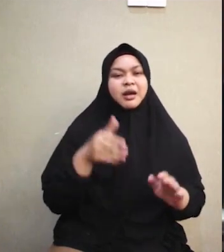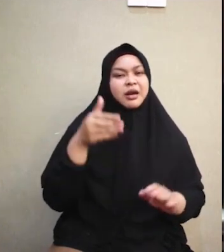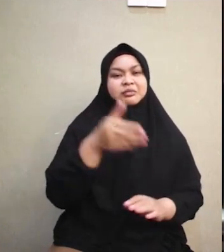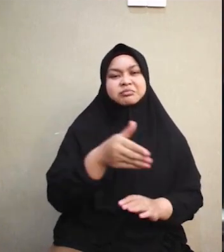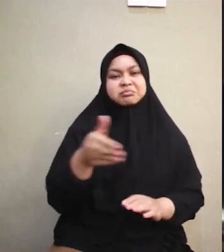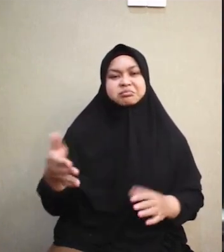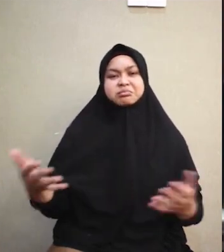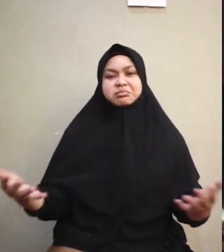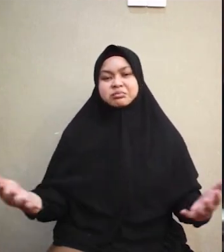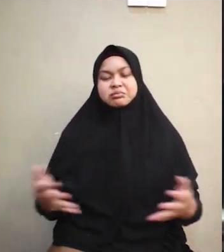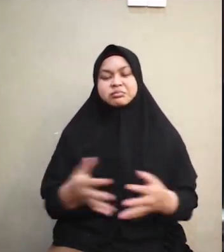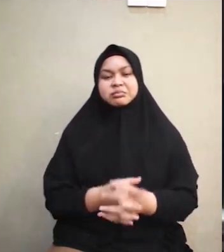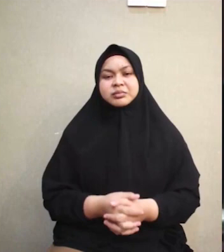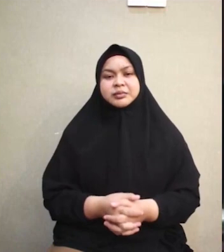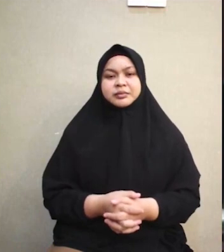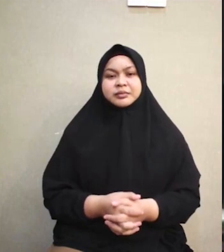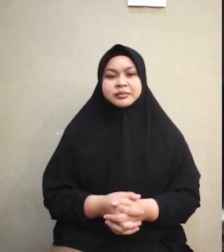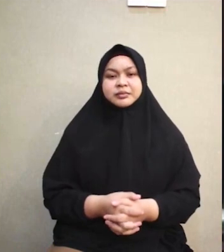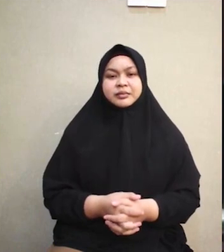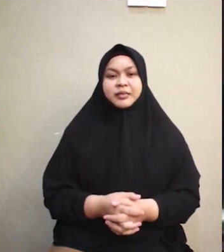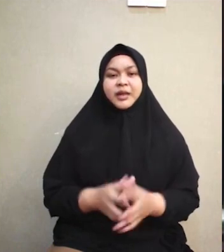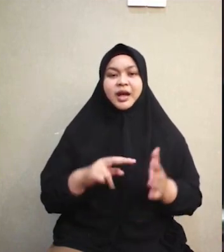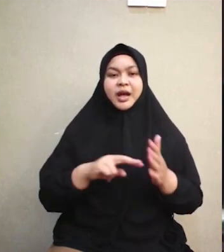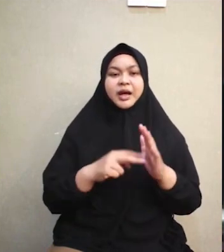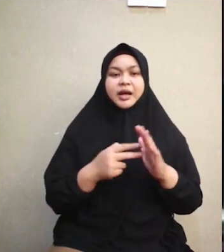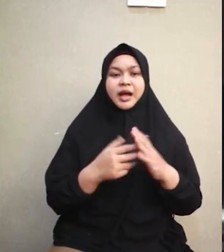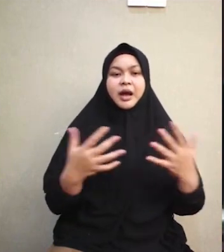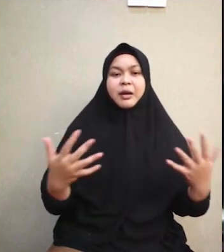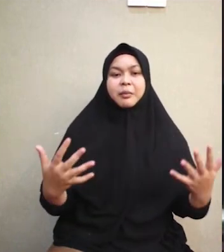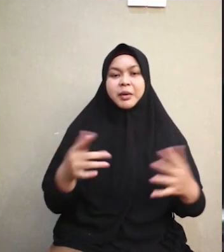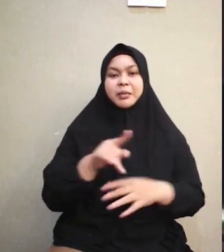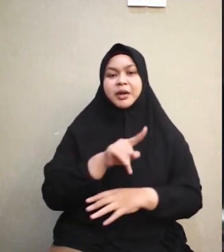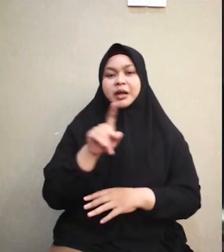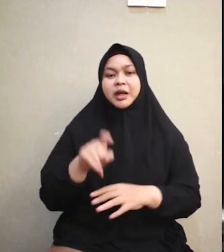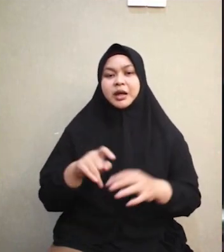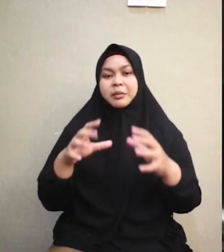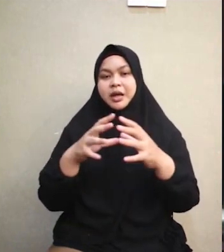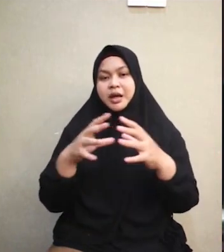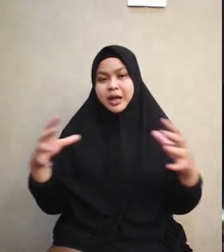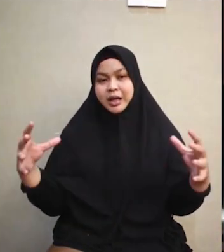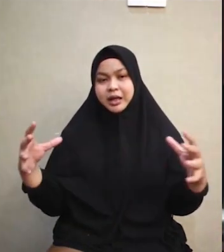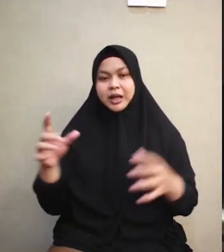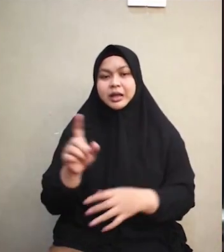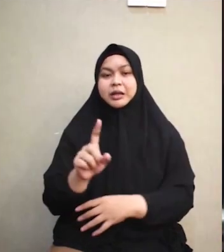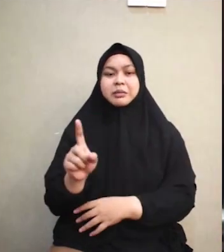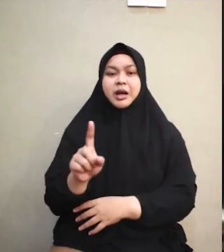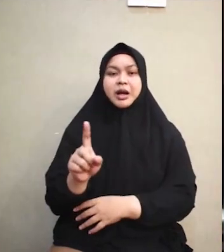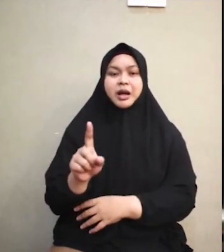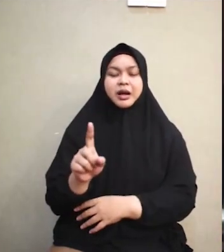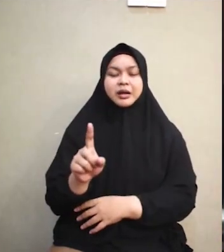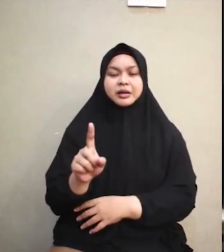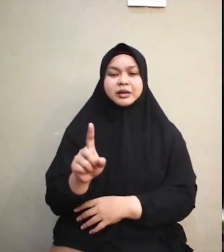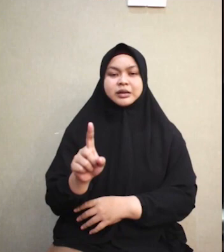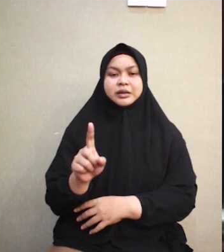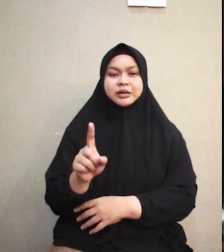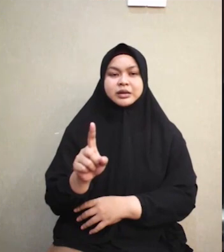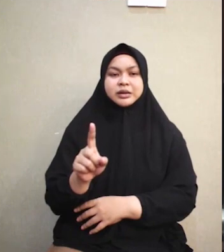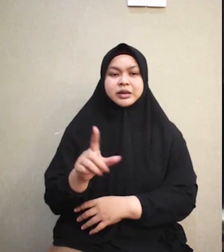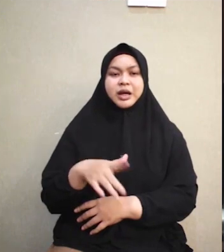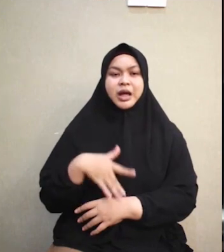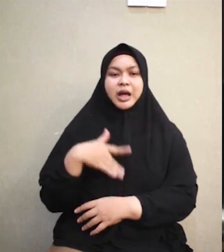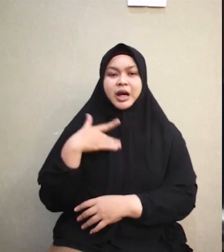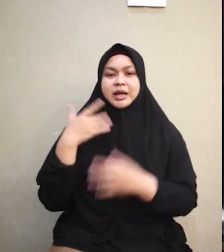seperti itu artinya sebenarnya pertanyaan besarnya Di manakah sebetulnya rasa